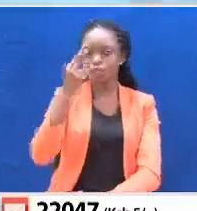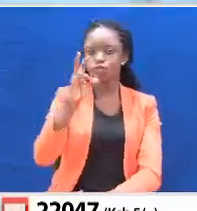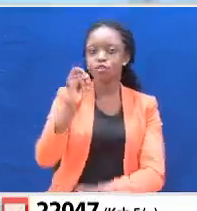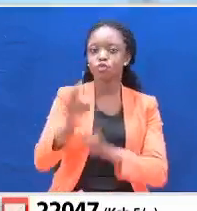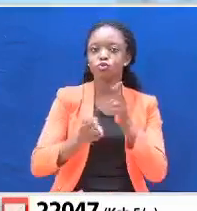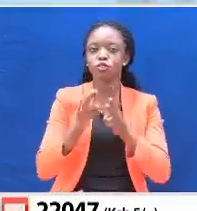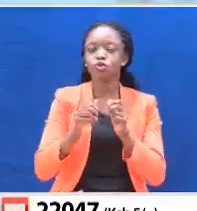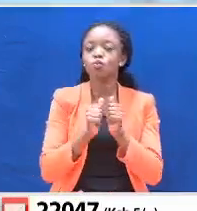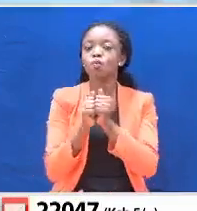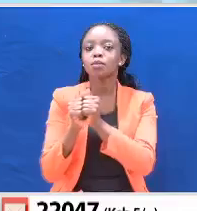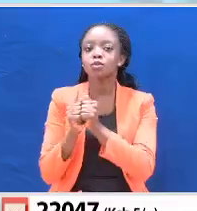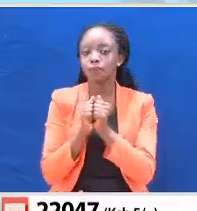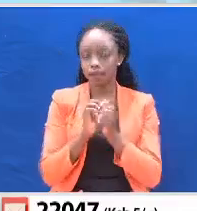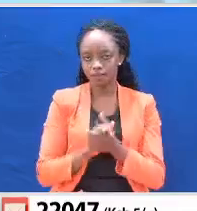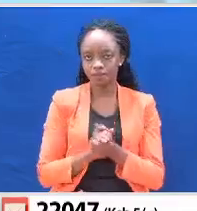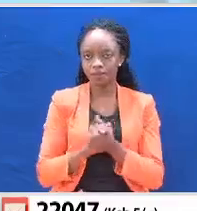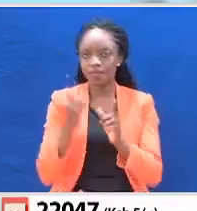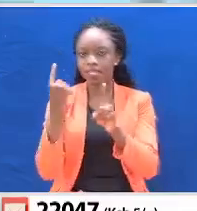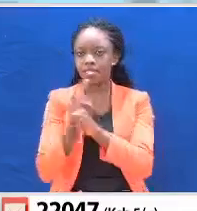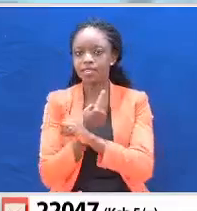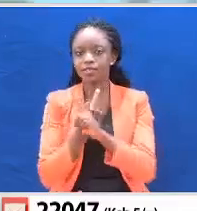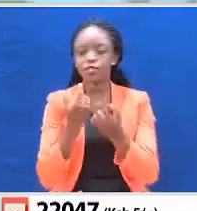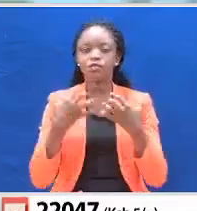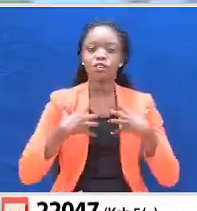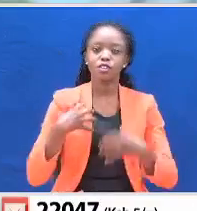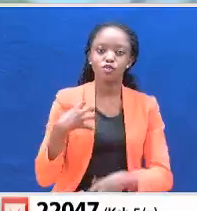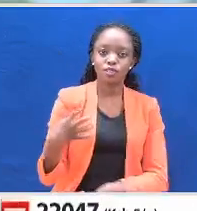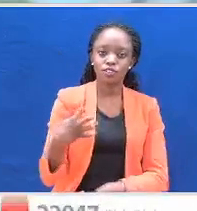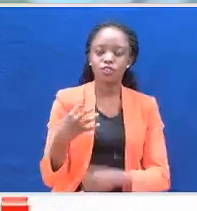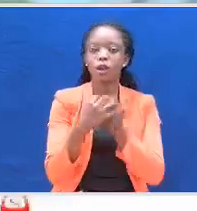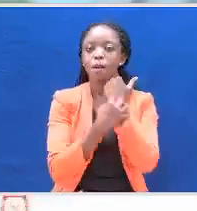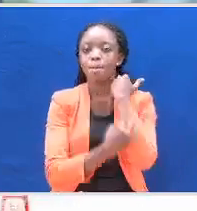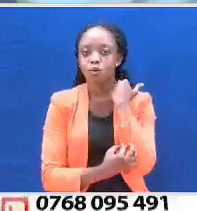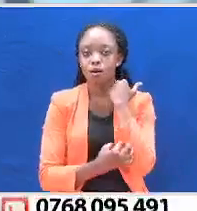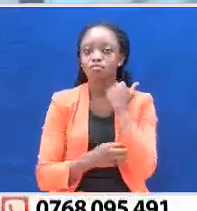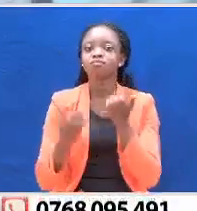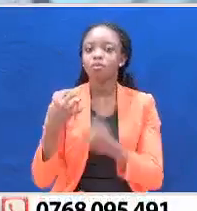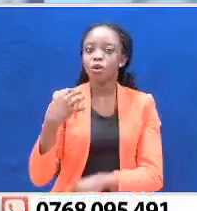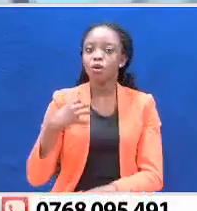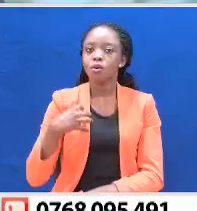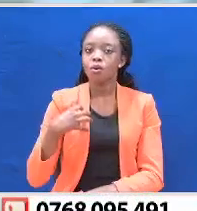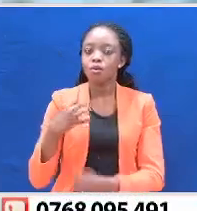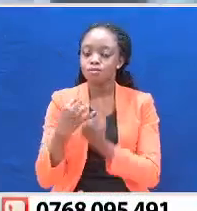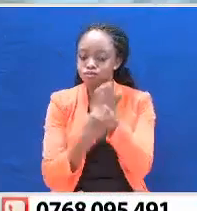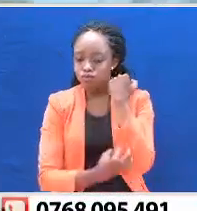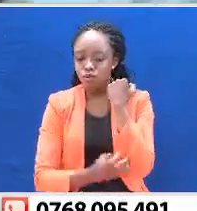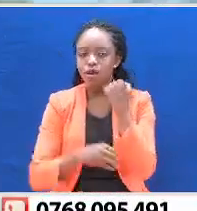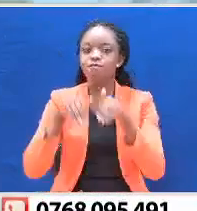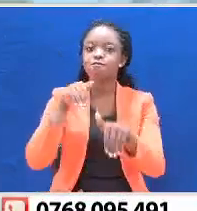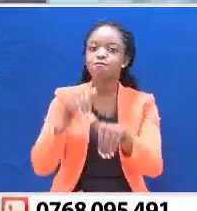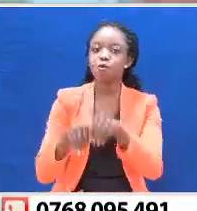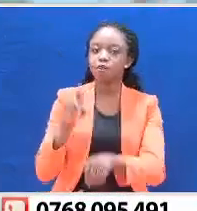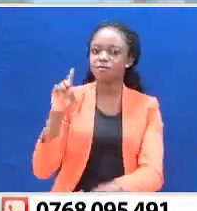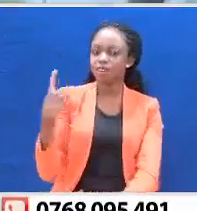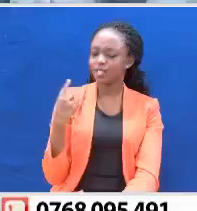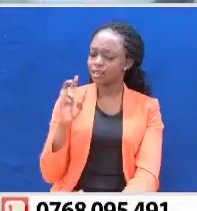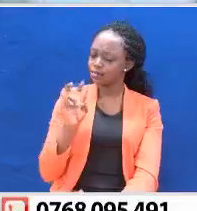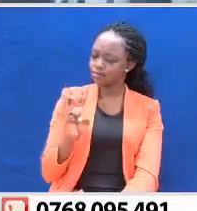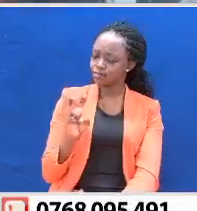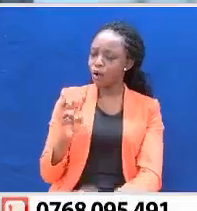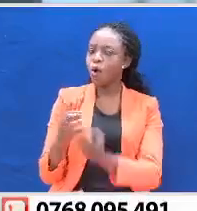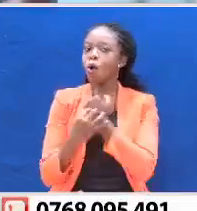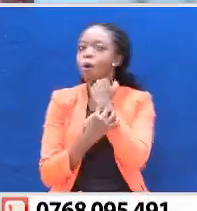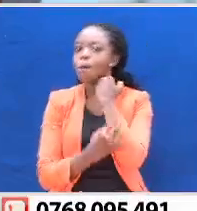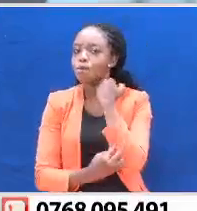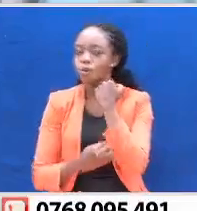pamoja. Tofauti ya Hasla na mtu tajiri ni kwamba Hasla ndio aende apige kura, huwa anaangalia umaskini ambao uko